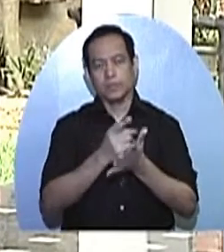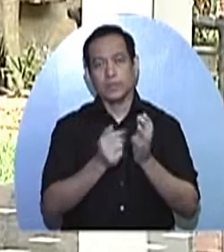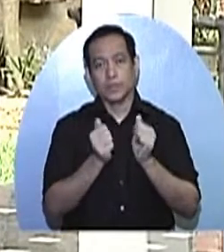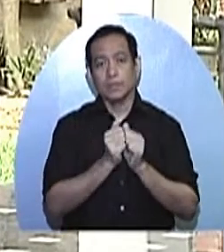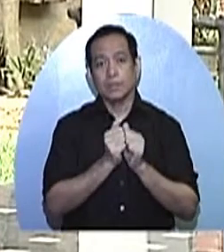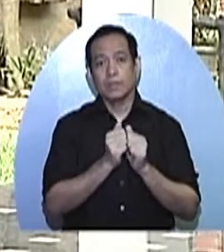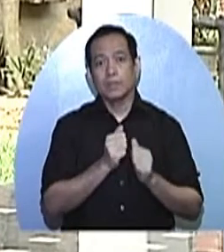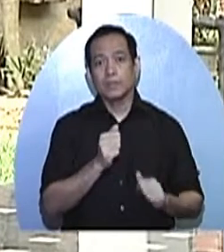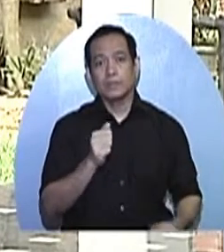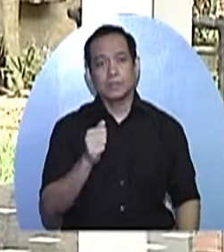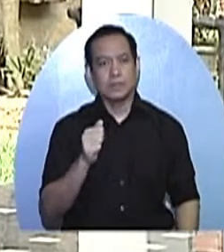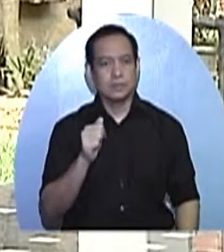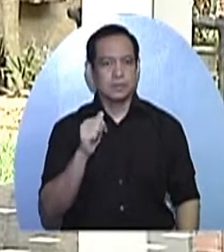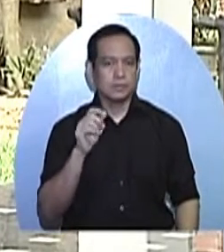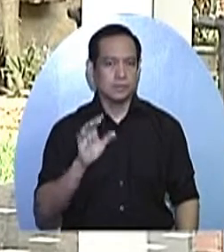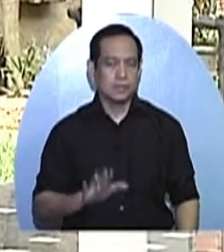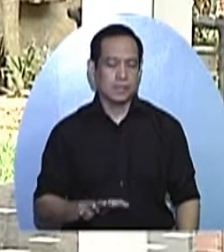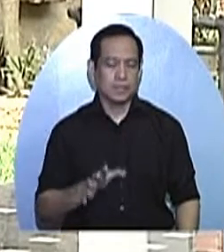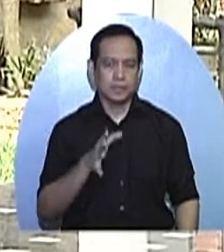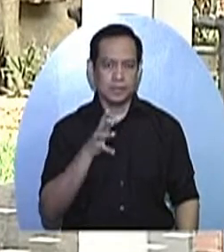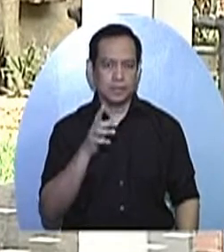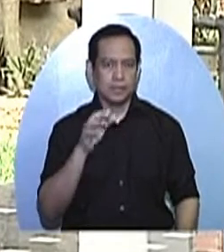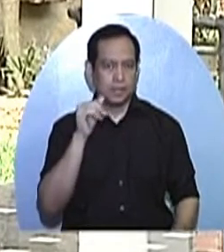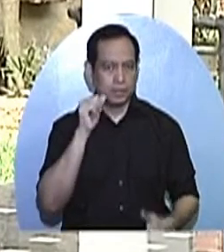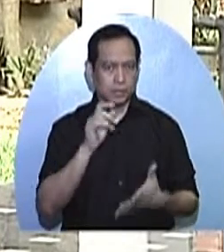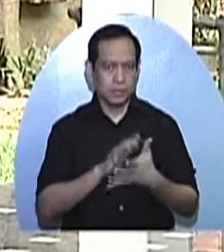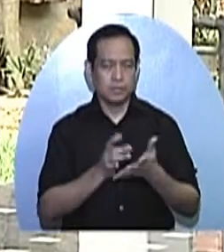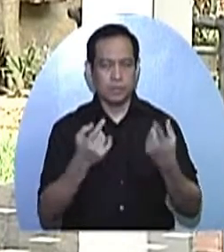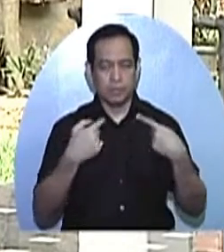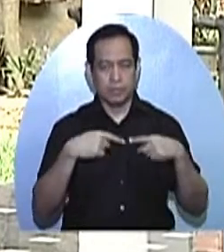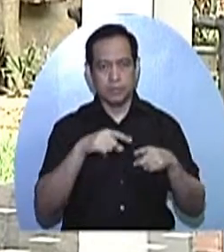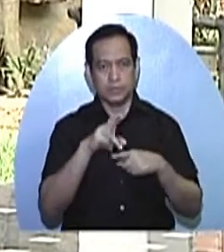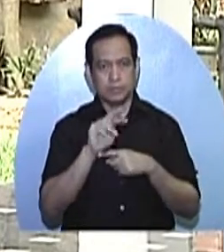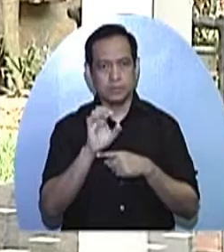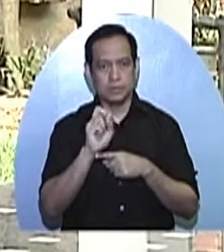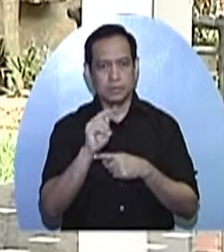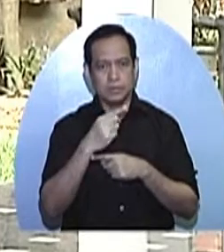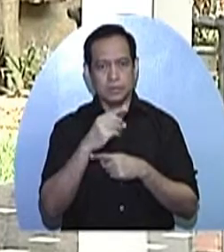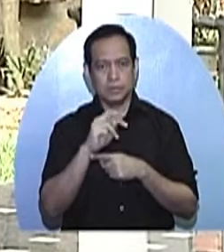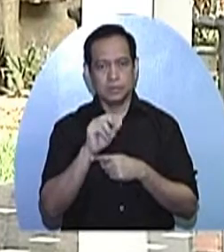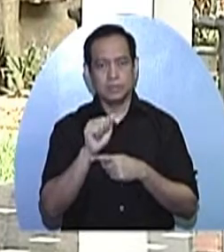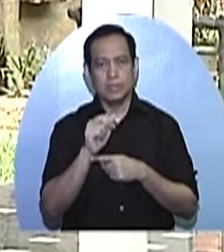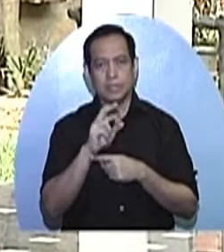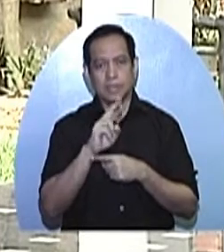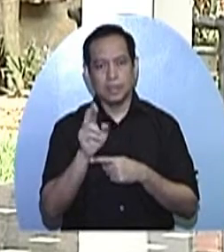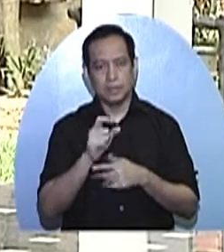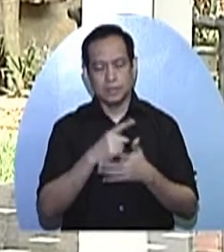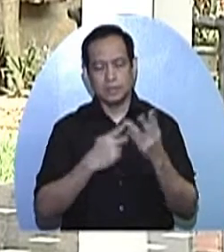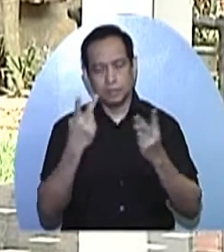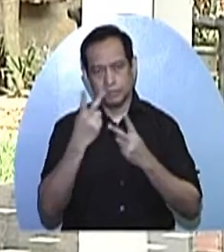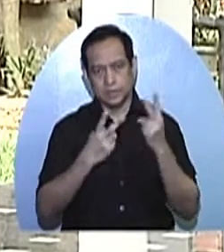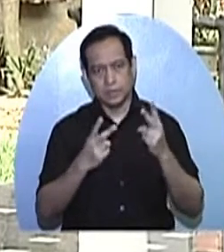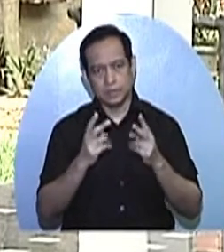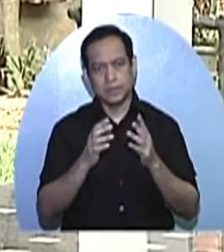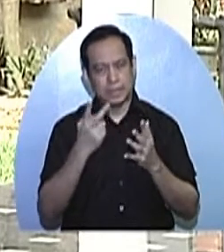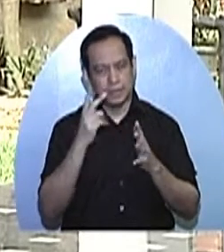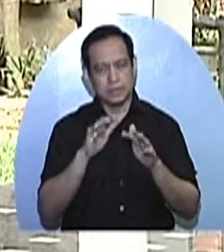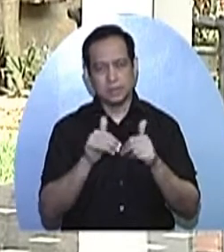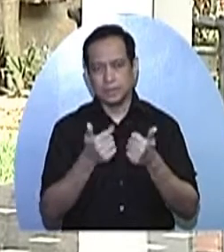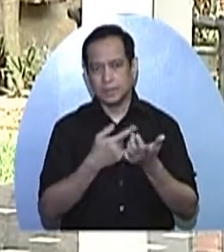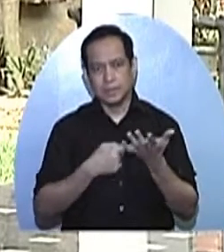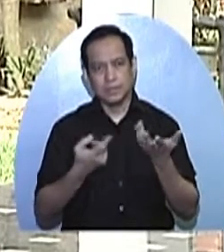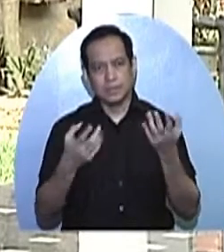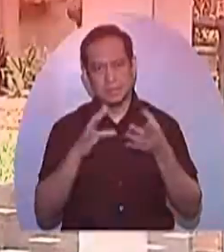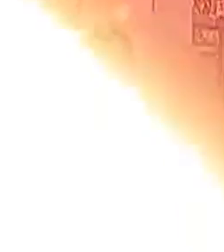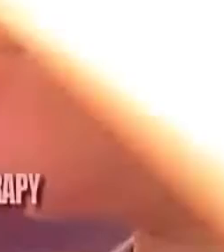kanyang mag-ina. Nagtungo kami sa Binangonan Rizal upang bisitahin at kamustahin si Ryan. Narito po ang